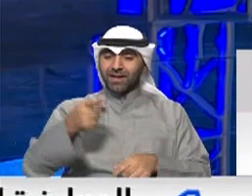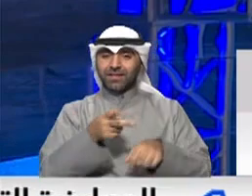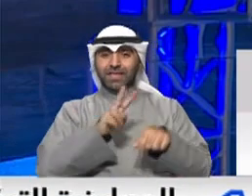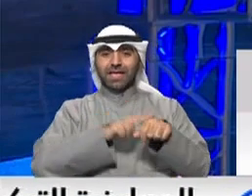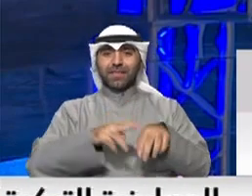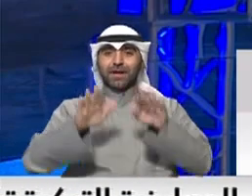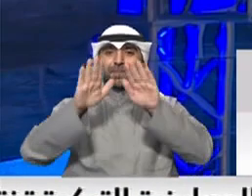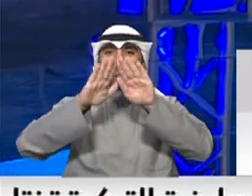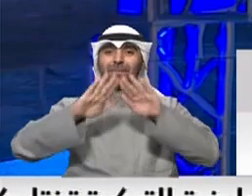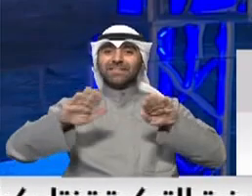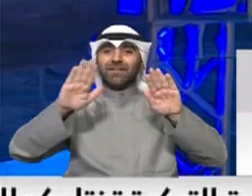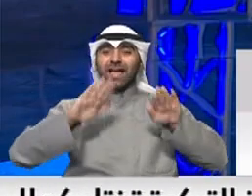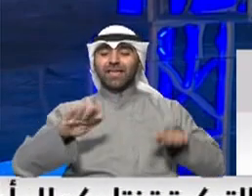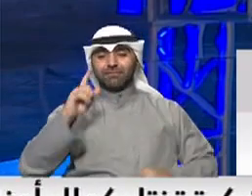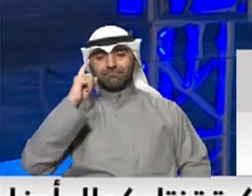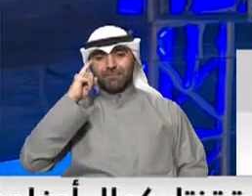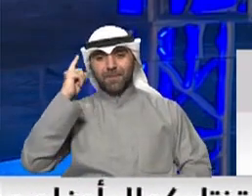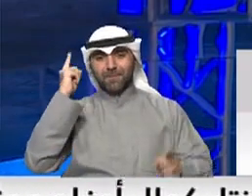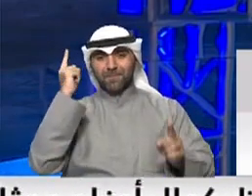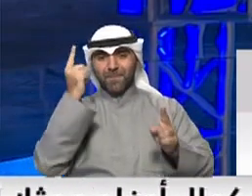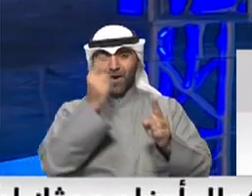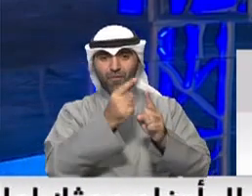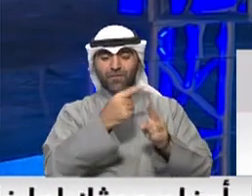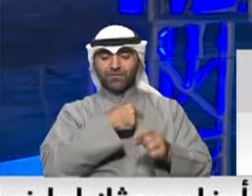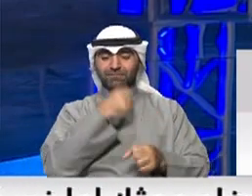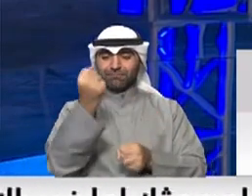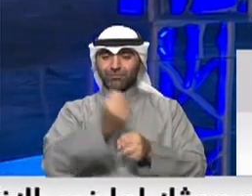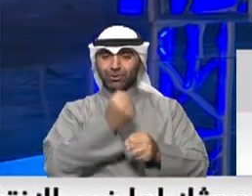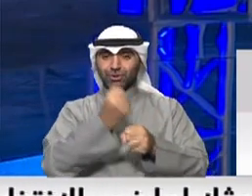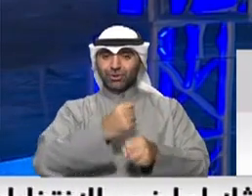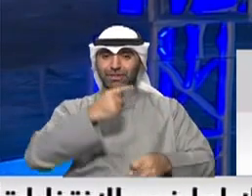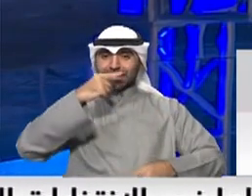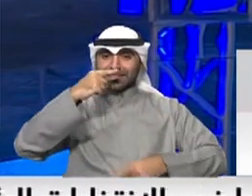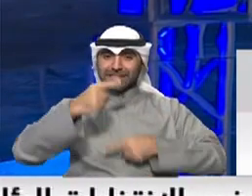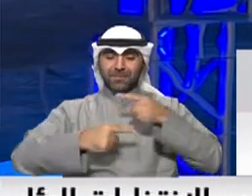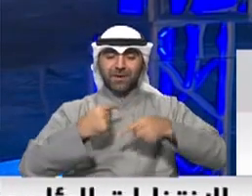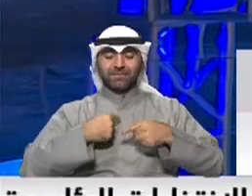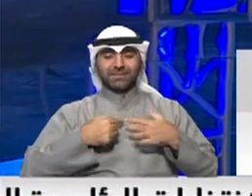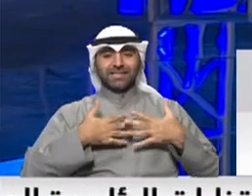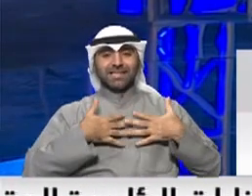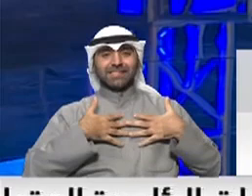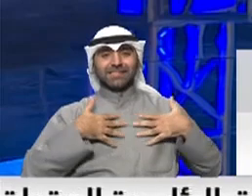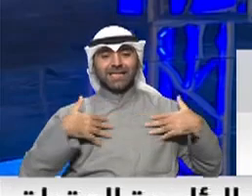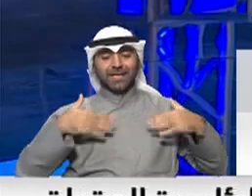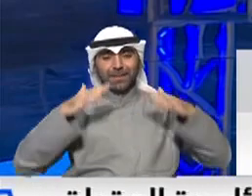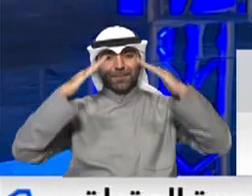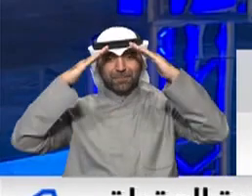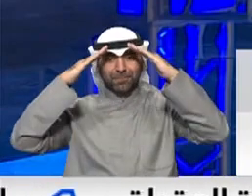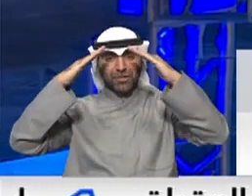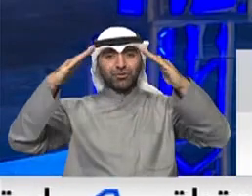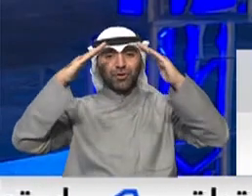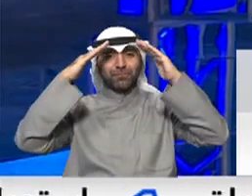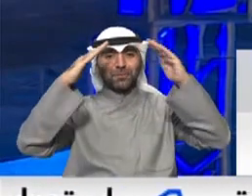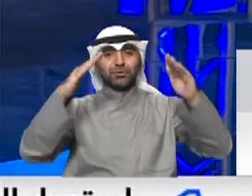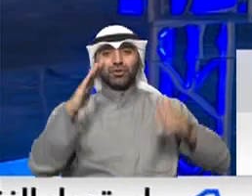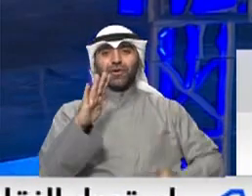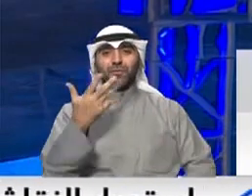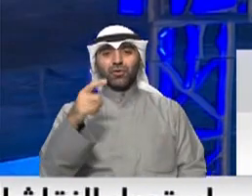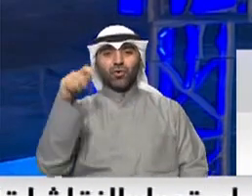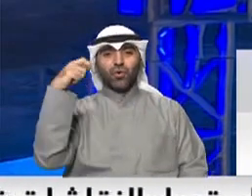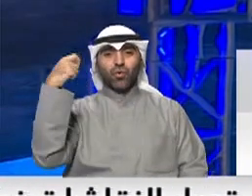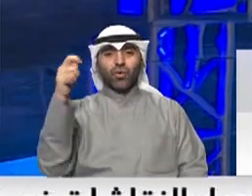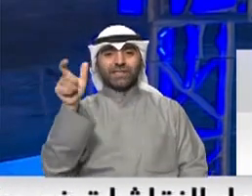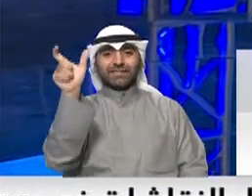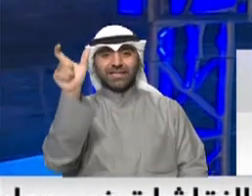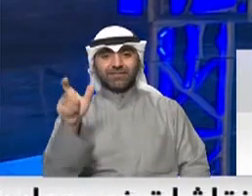الفنانة القديرة، فهذا بروحه يعطيك إحساس بمسؤولية أكبر. وأيضا الهيئة العامة للشباب